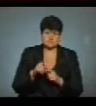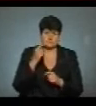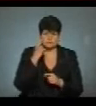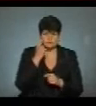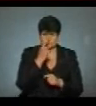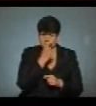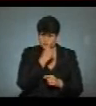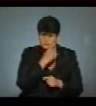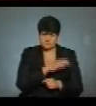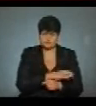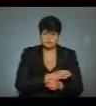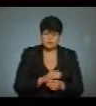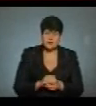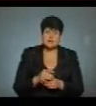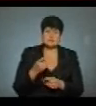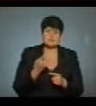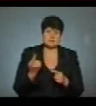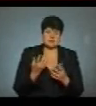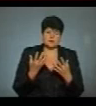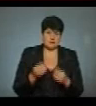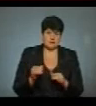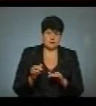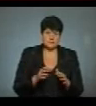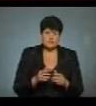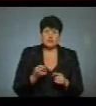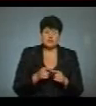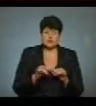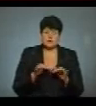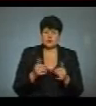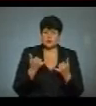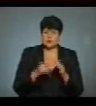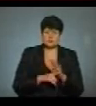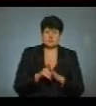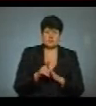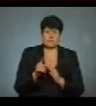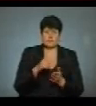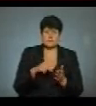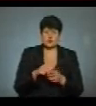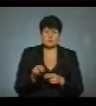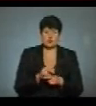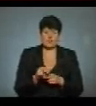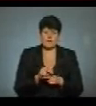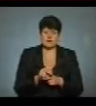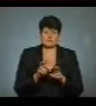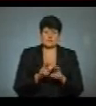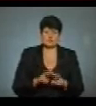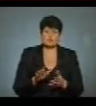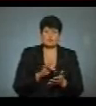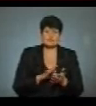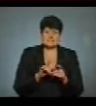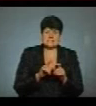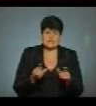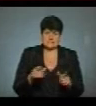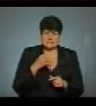за перший день акції «Тиждень боротьби з глаукомою». Таку акцію сьогодні розпочали в міському лікувально-діагностичному центрі, розповів